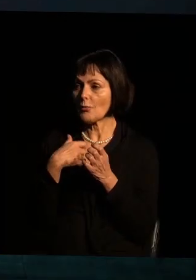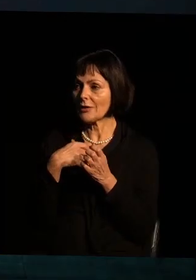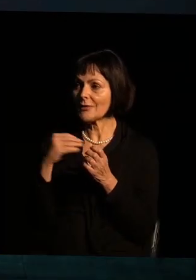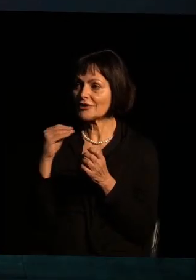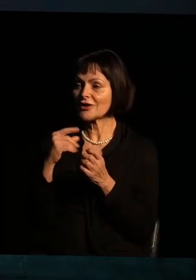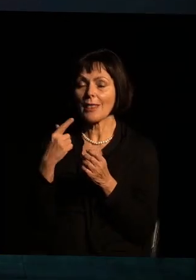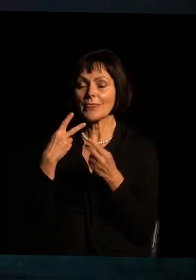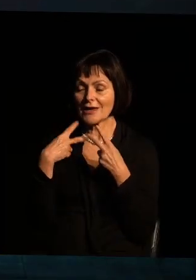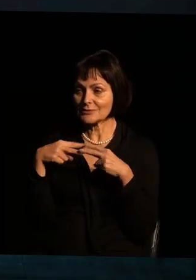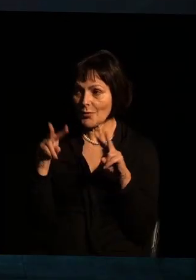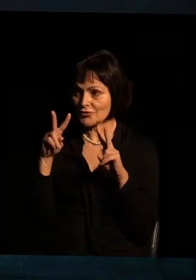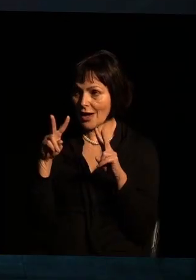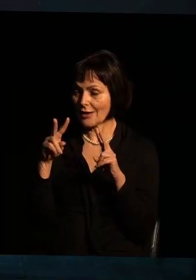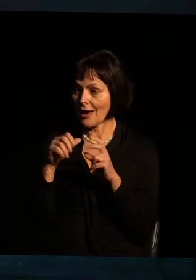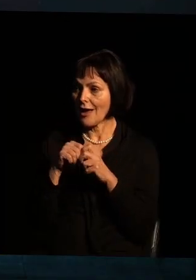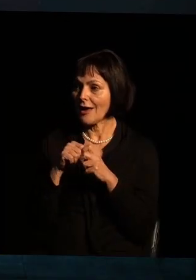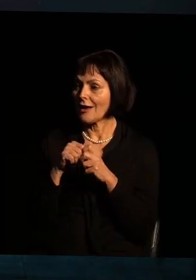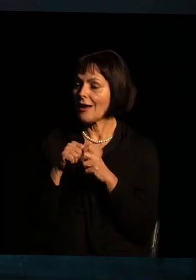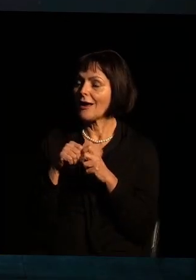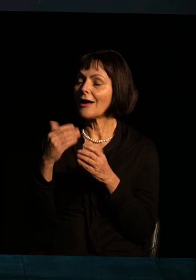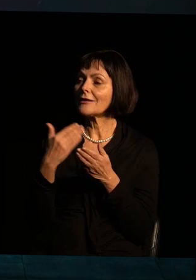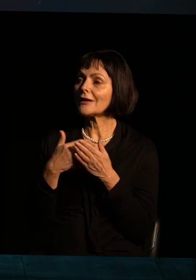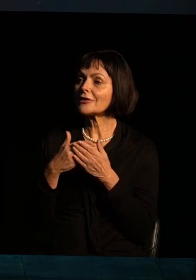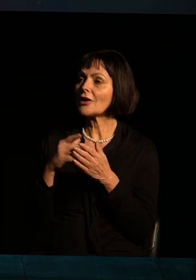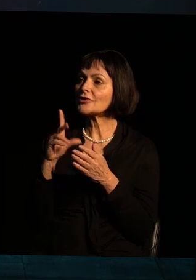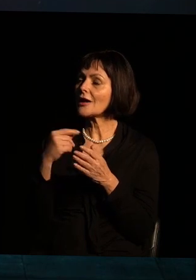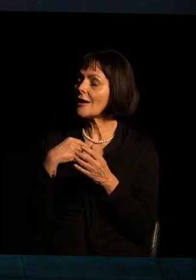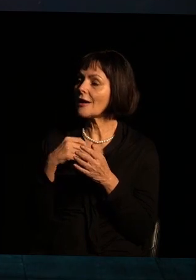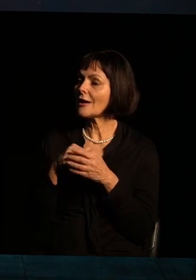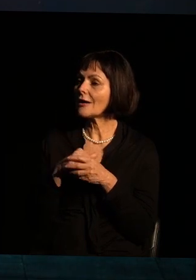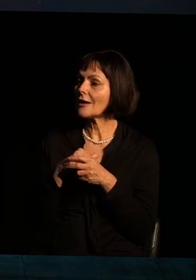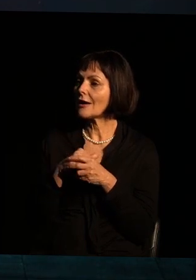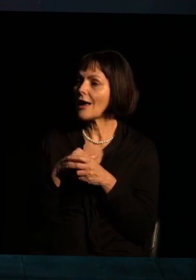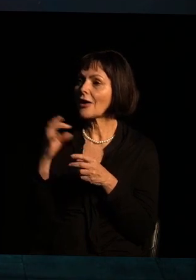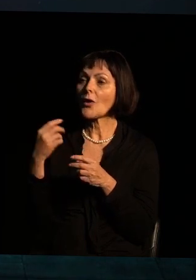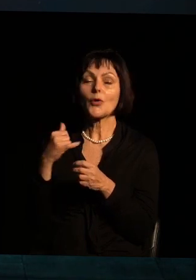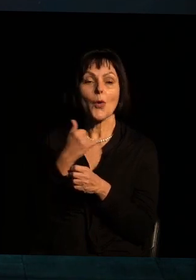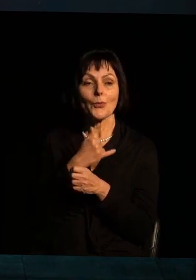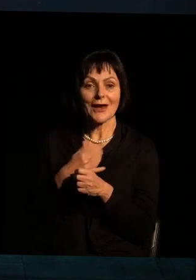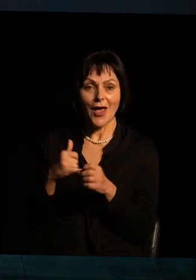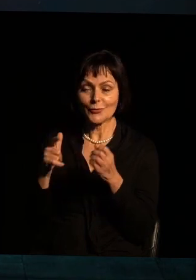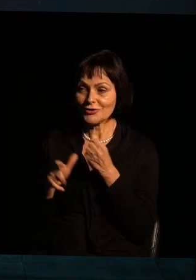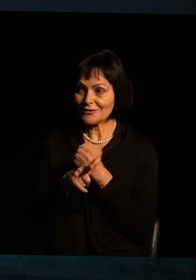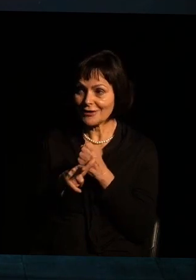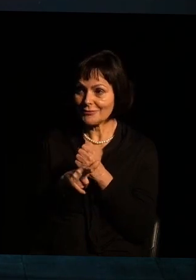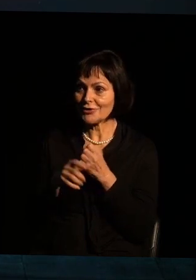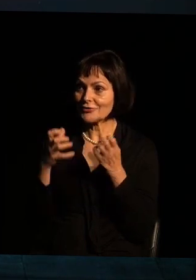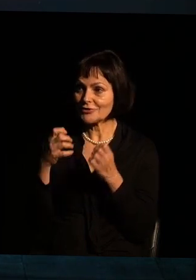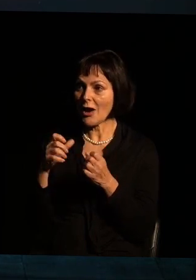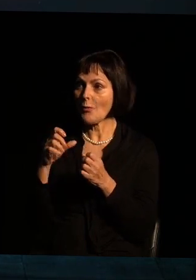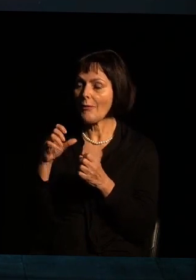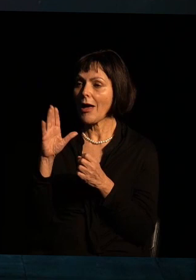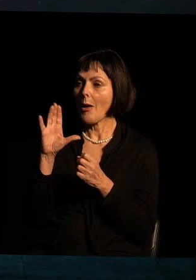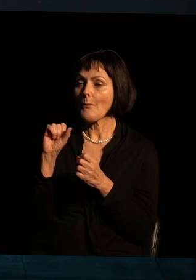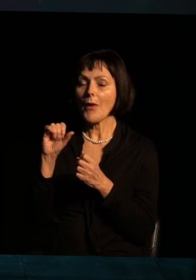taką niespodziankę dla Ryśka w związku z tym jego jubileuszem. Także chciałem Bogusia Chynka, gdzieś